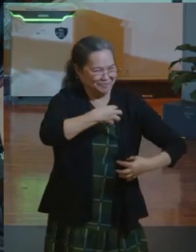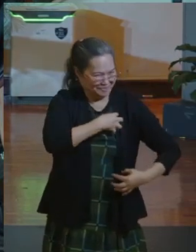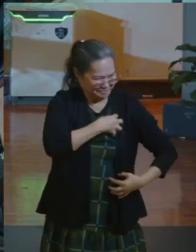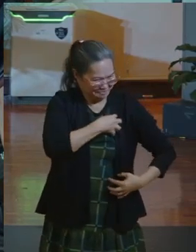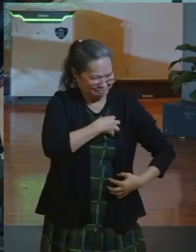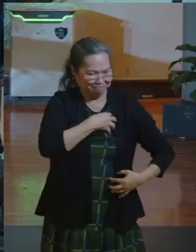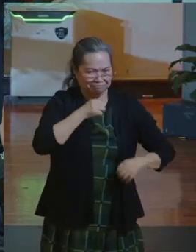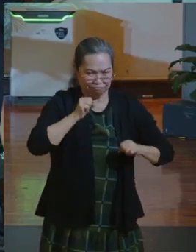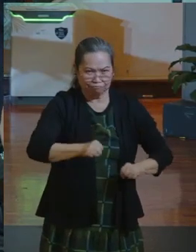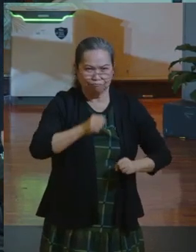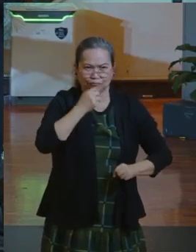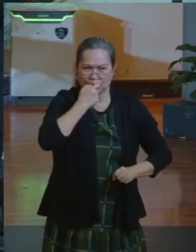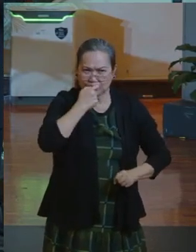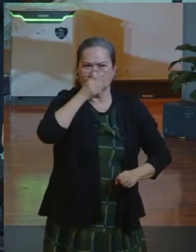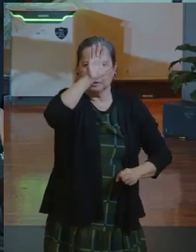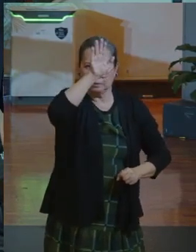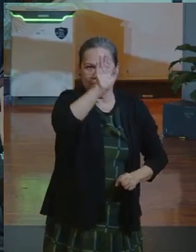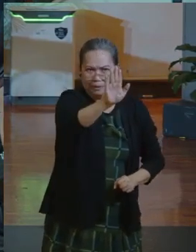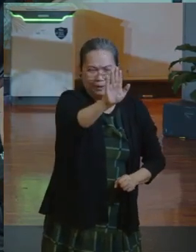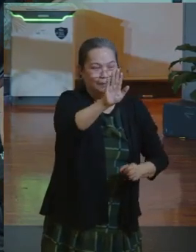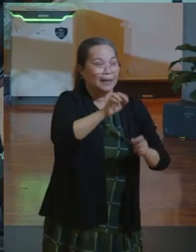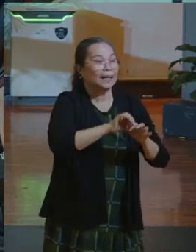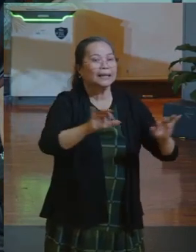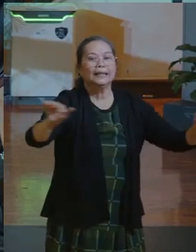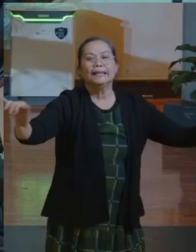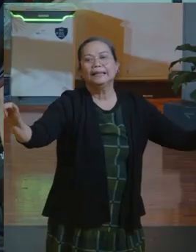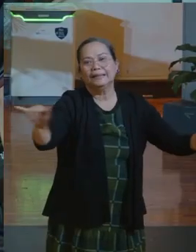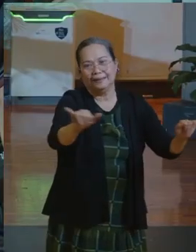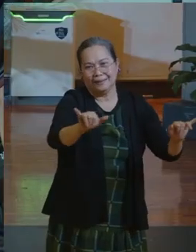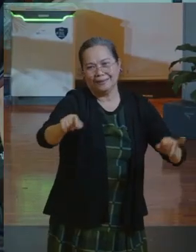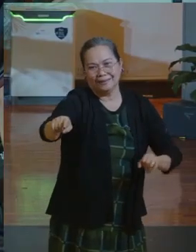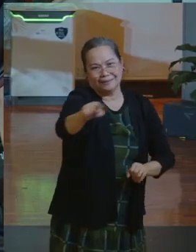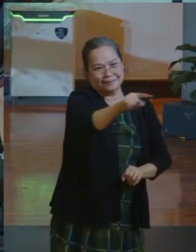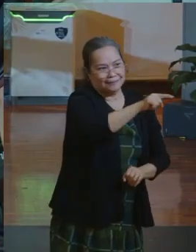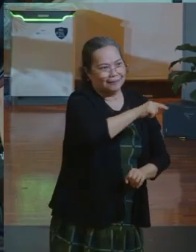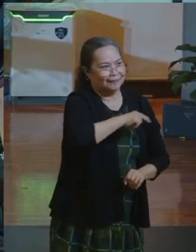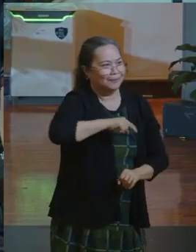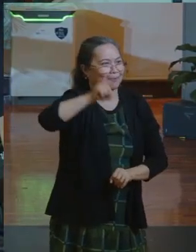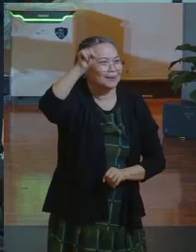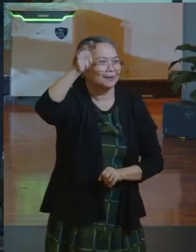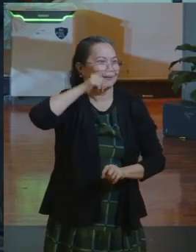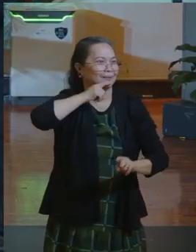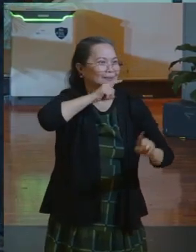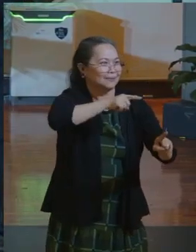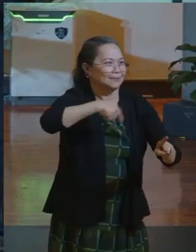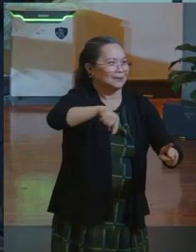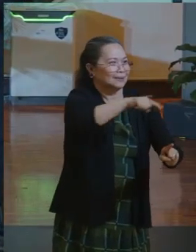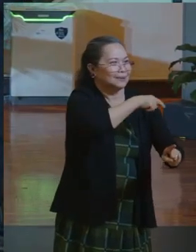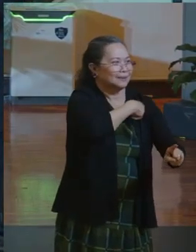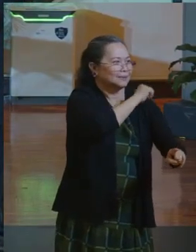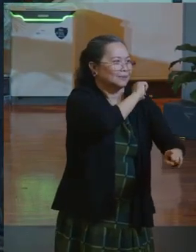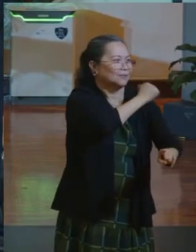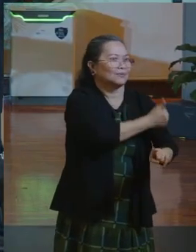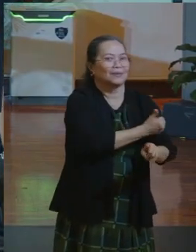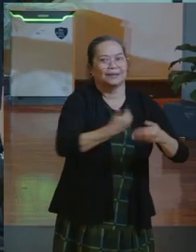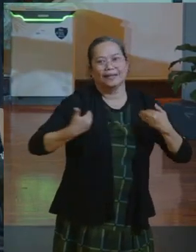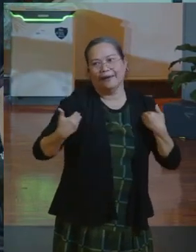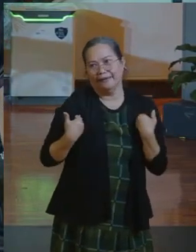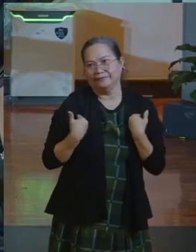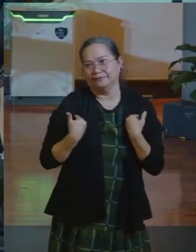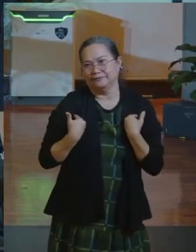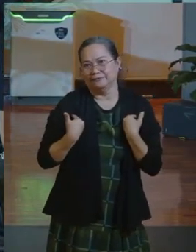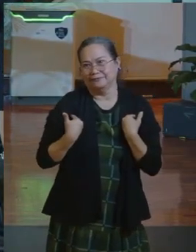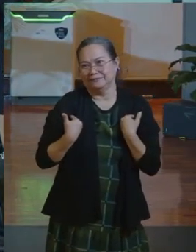ang kapangyarihan ng mga alagad na kanyang isinubok para sa kanilang misyon ay